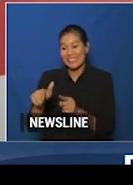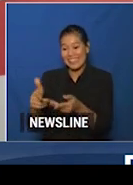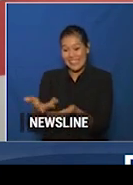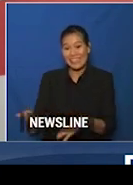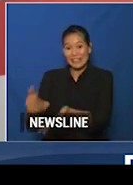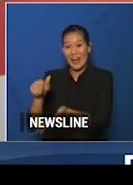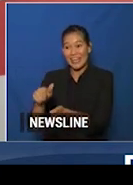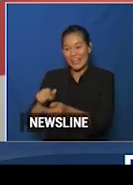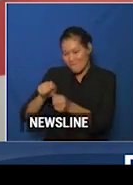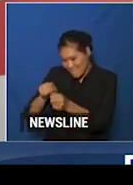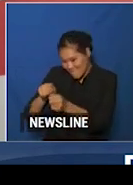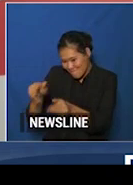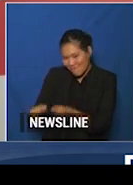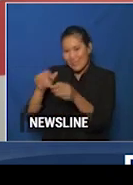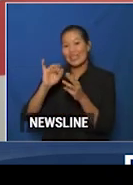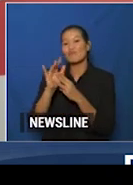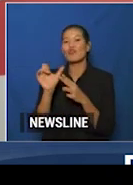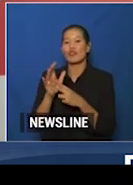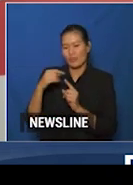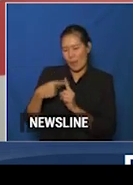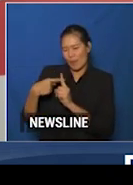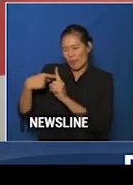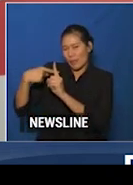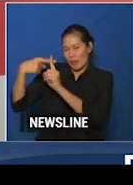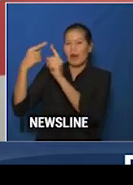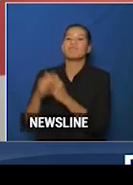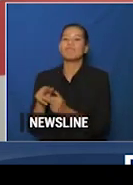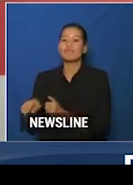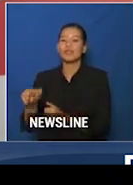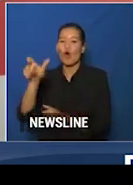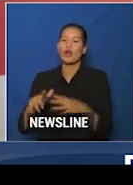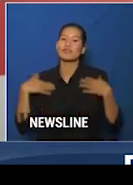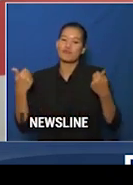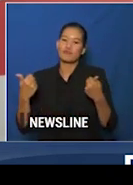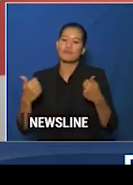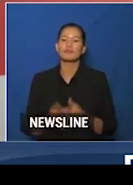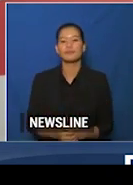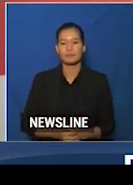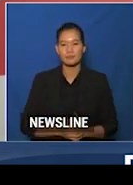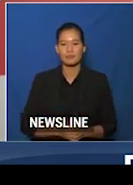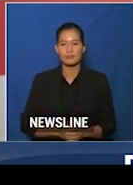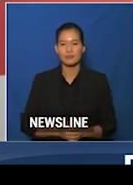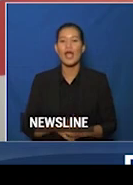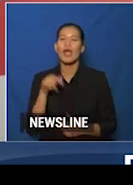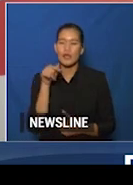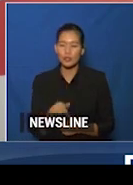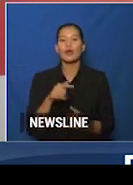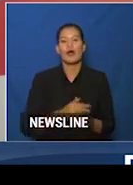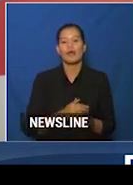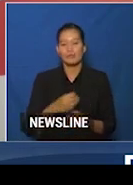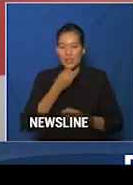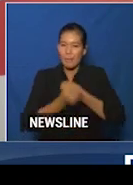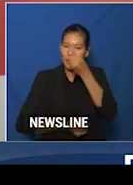dan kita perbaiki status imunitasnya Alhamdulillah sembuh dengan baik ini hal-hal yang kemudian kita